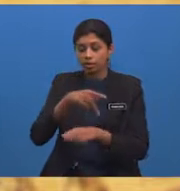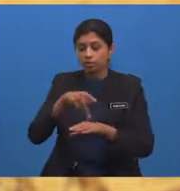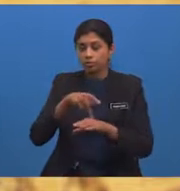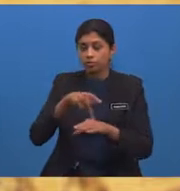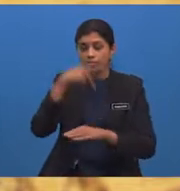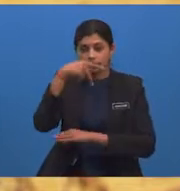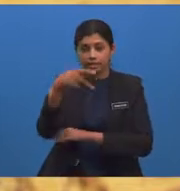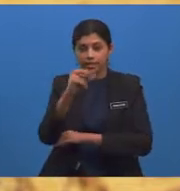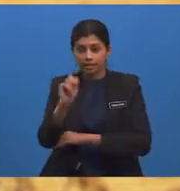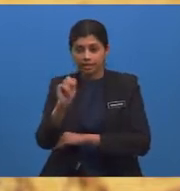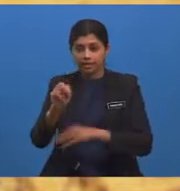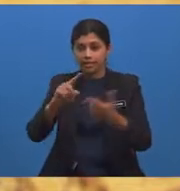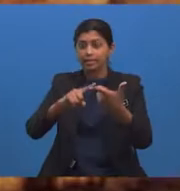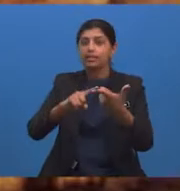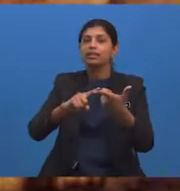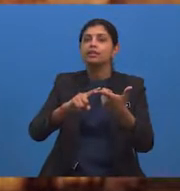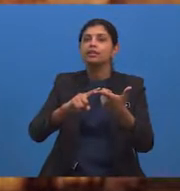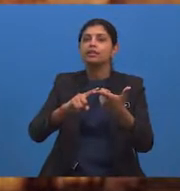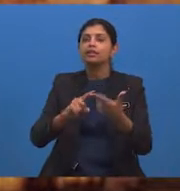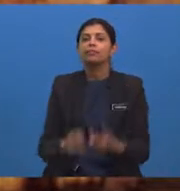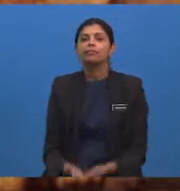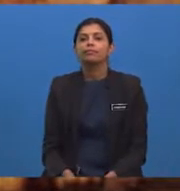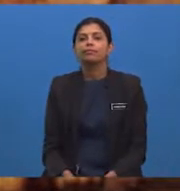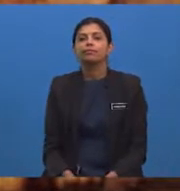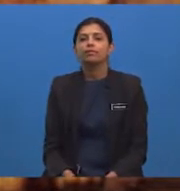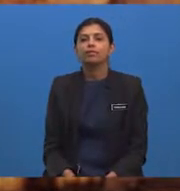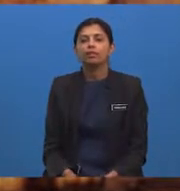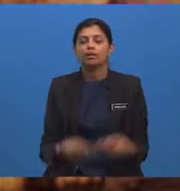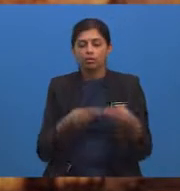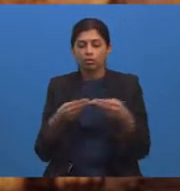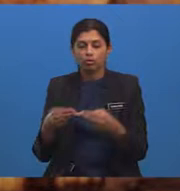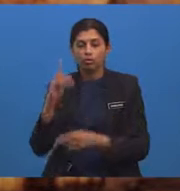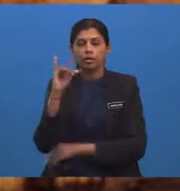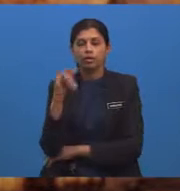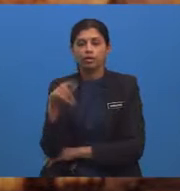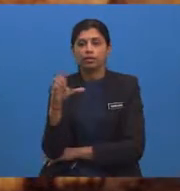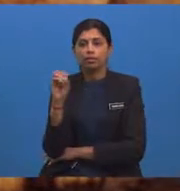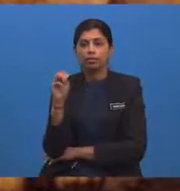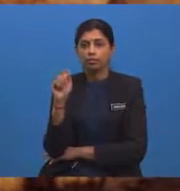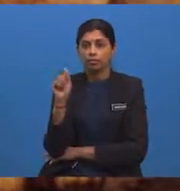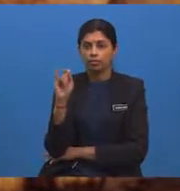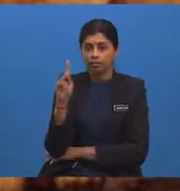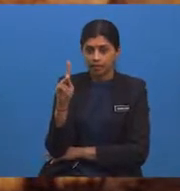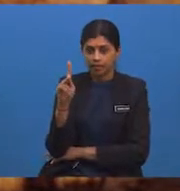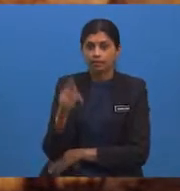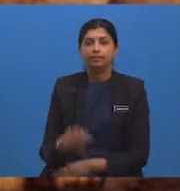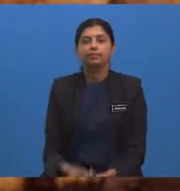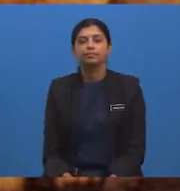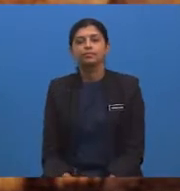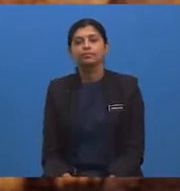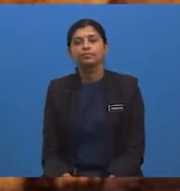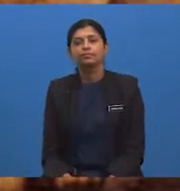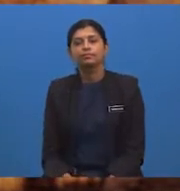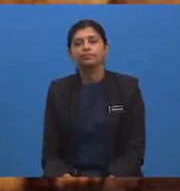sahaja, tetapi juga dilihat melalui hubungan diplomatik. Pemerintah mesti